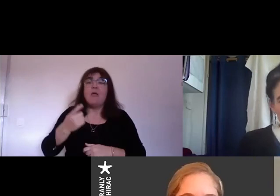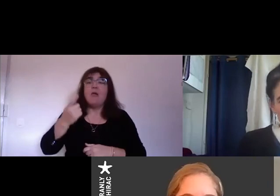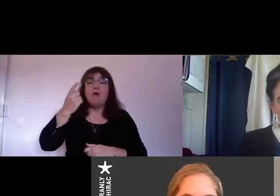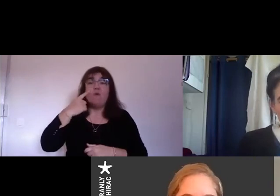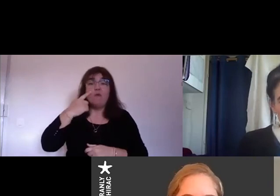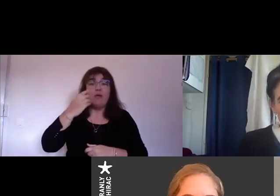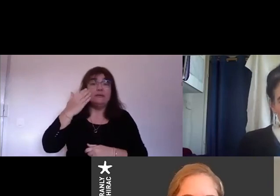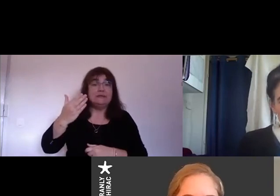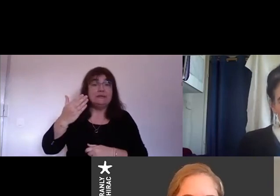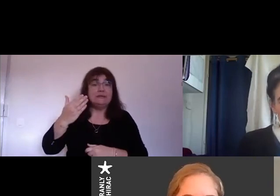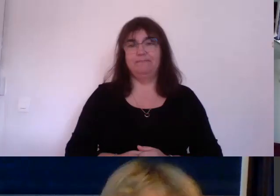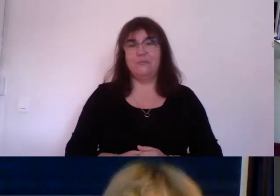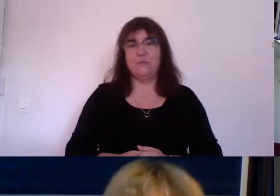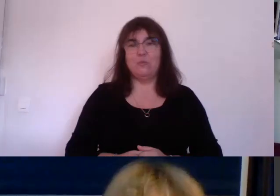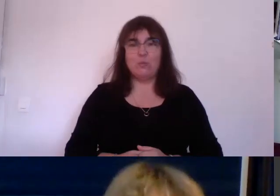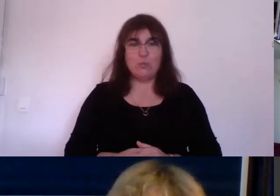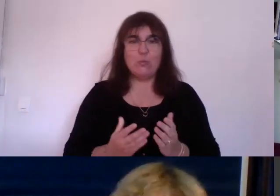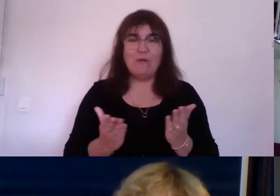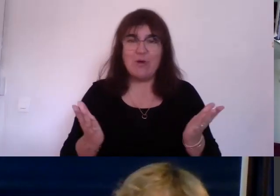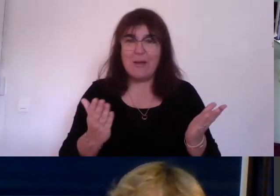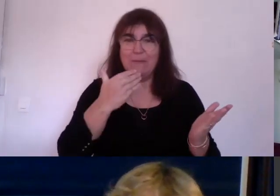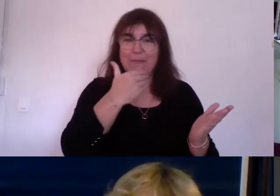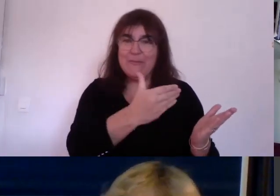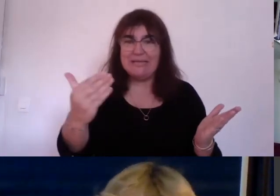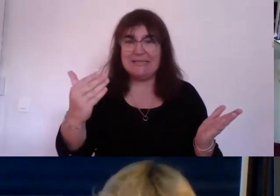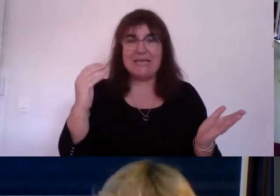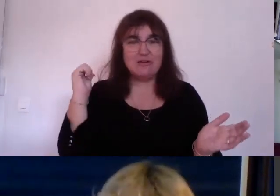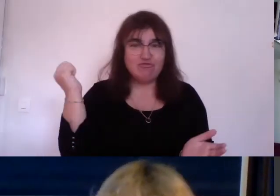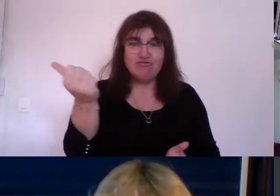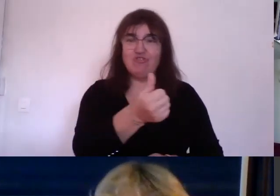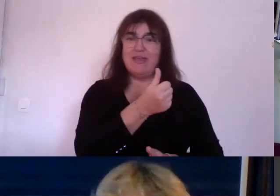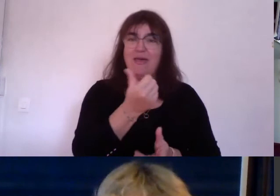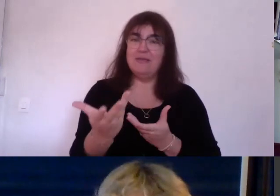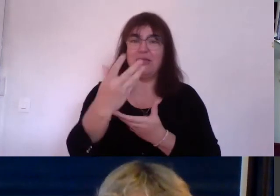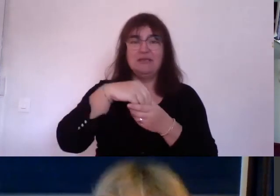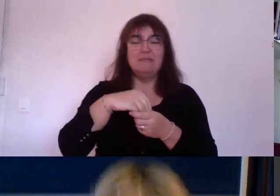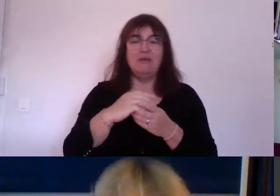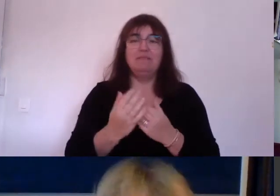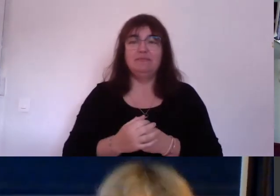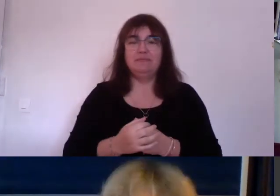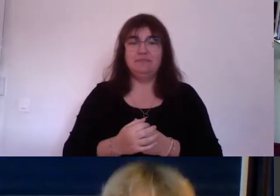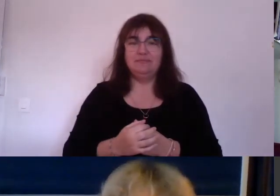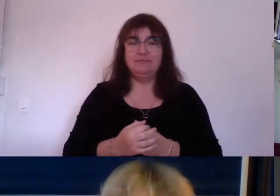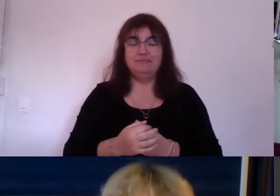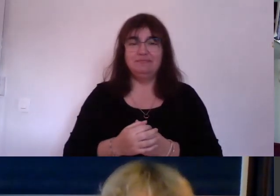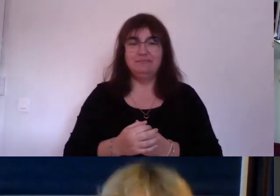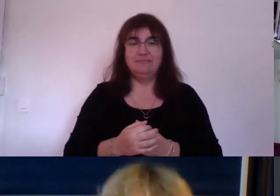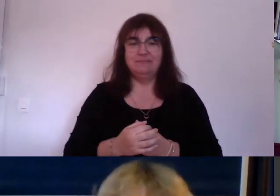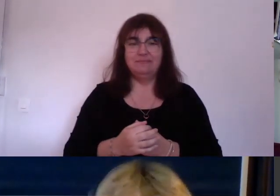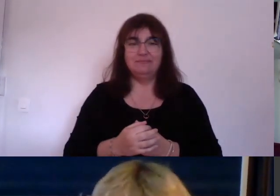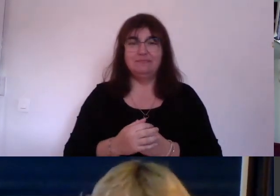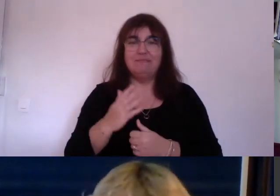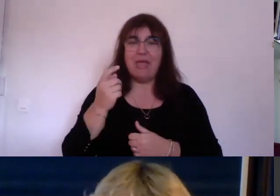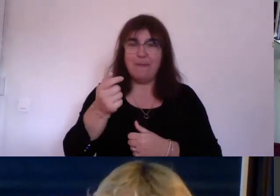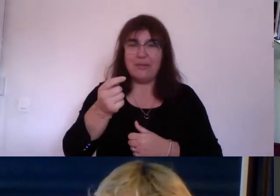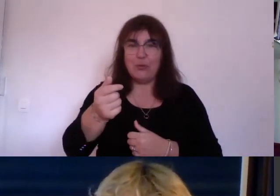venir rejoindre cette plateforme culturelle. Merci à tous. Vous voyez, la voie est grande ouverte. À